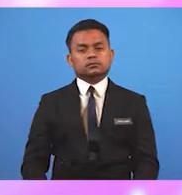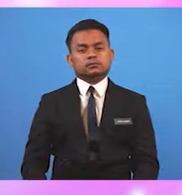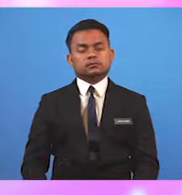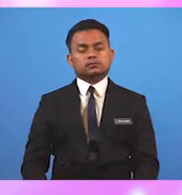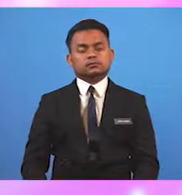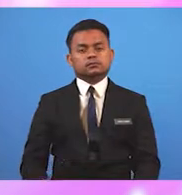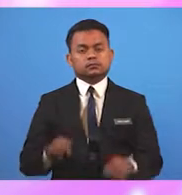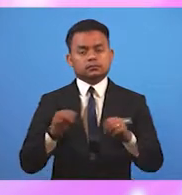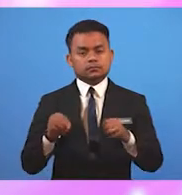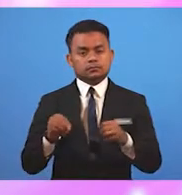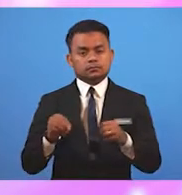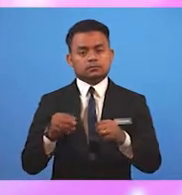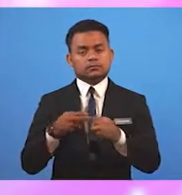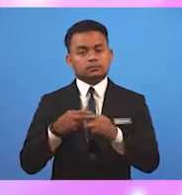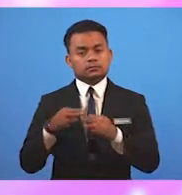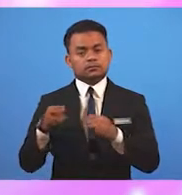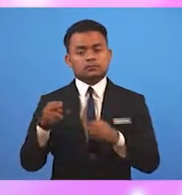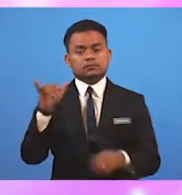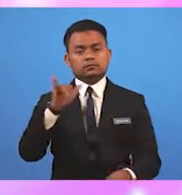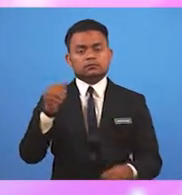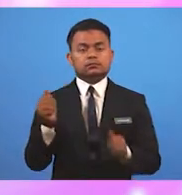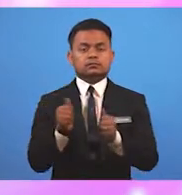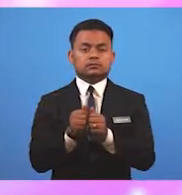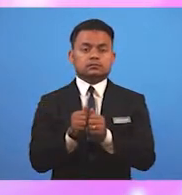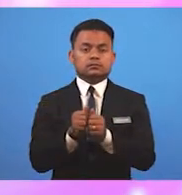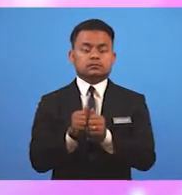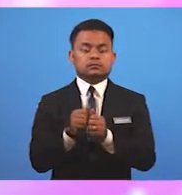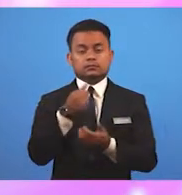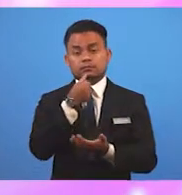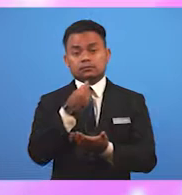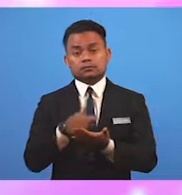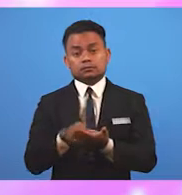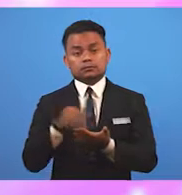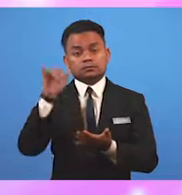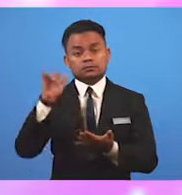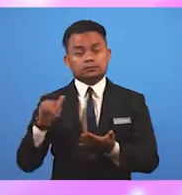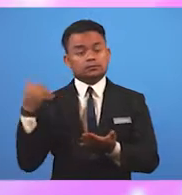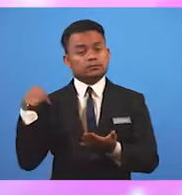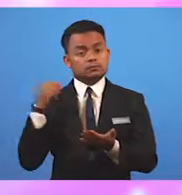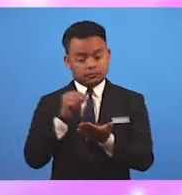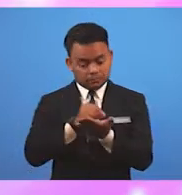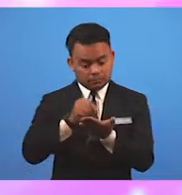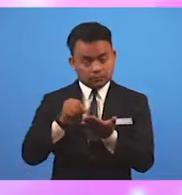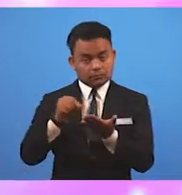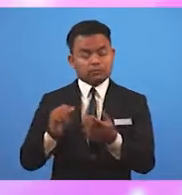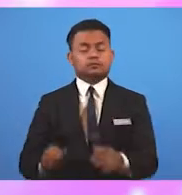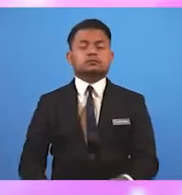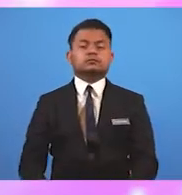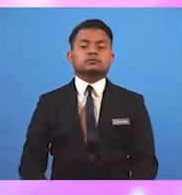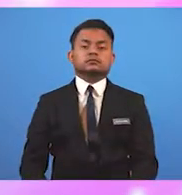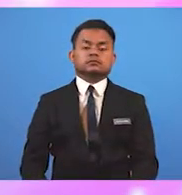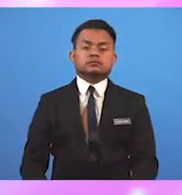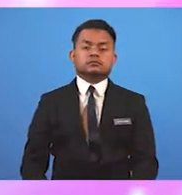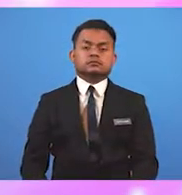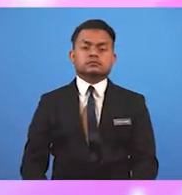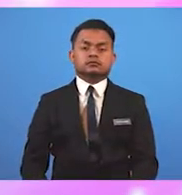hendaklah diserahkan bersama-sama dengan borang ataupun rekod persampelan kepada penerima sampel.